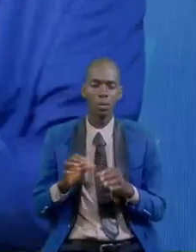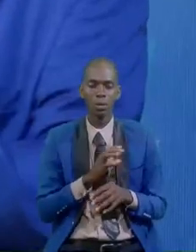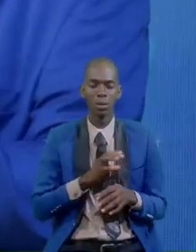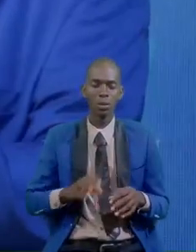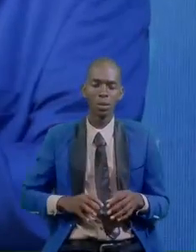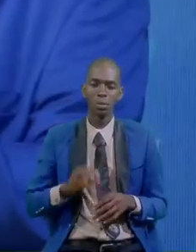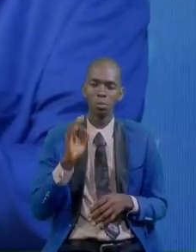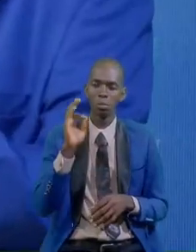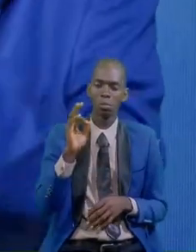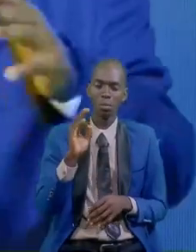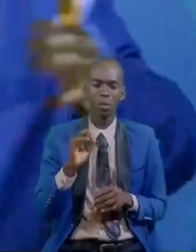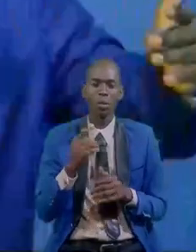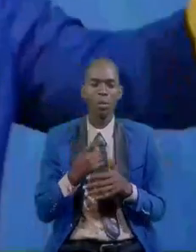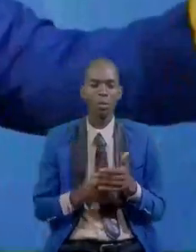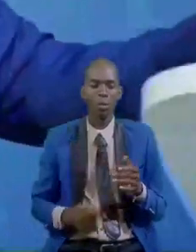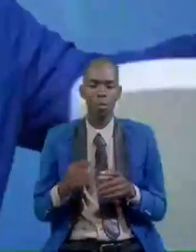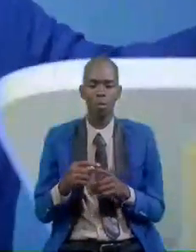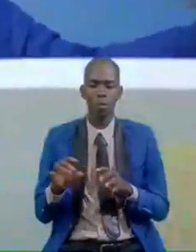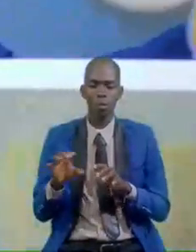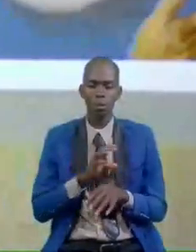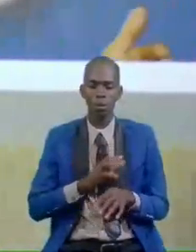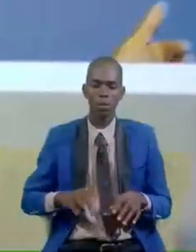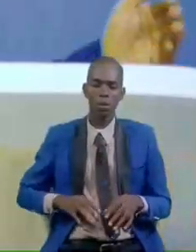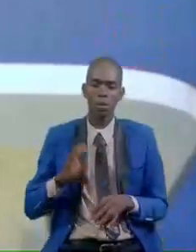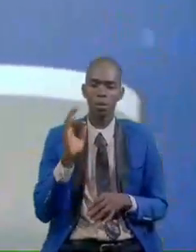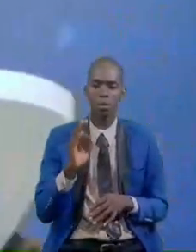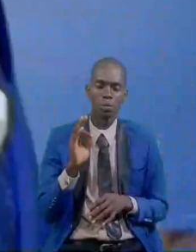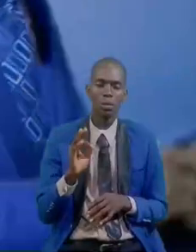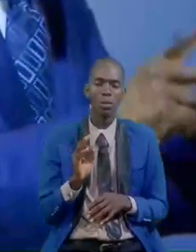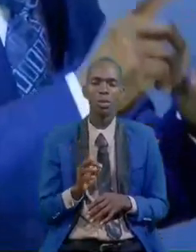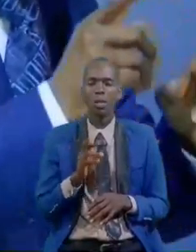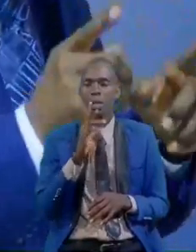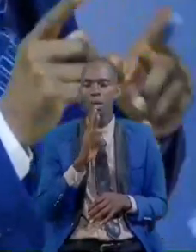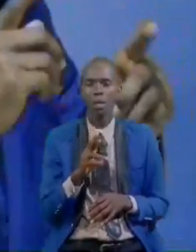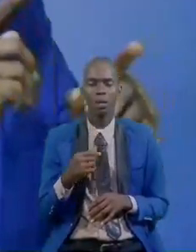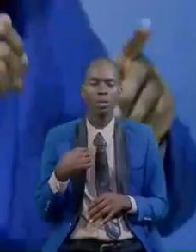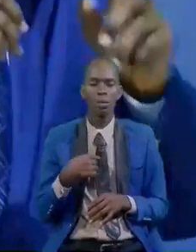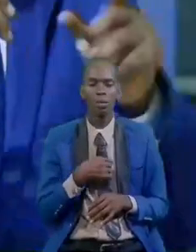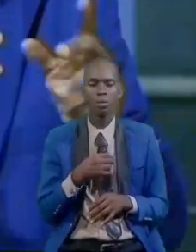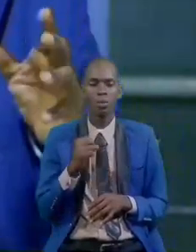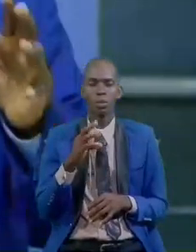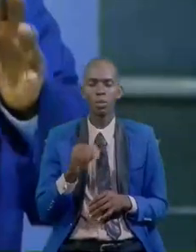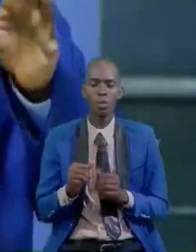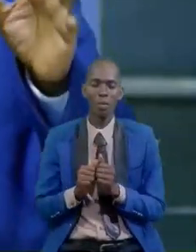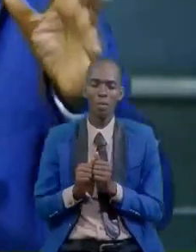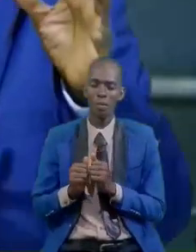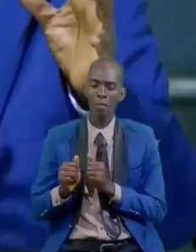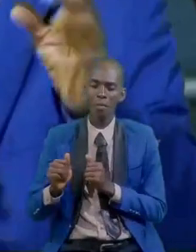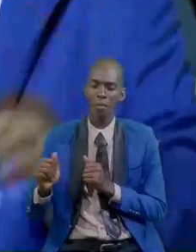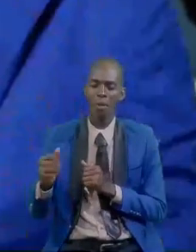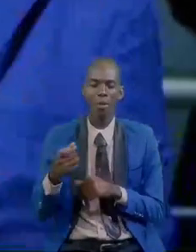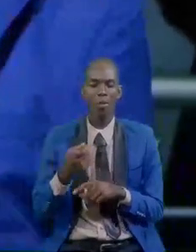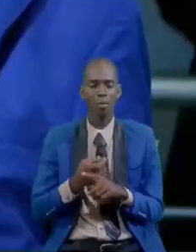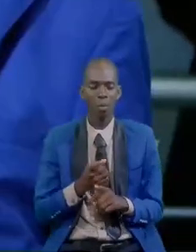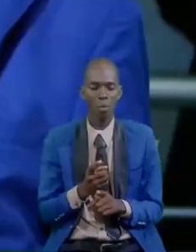servait-il? Qu'est-ce qu'il prêchait? Comment prêcha-t-il? Est-ce que nous sommes si tellement éloignés de l'ordre